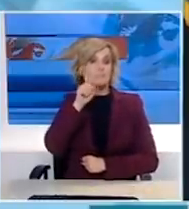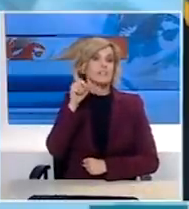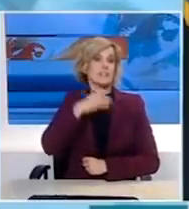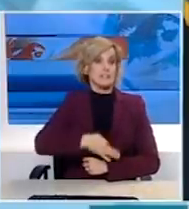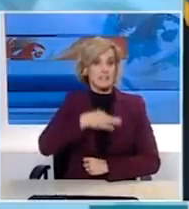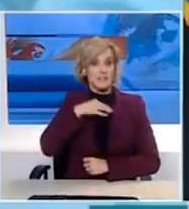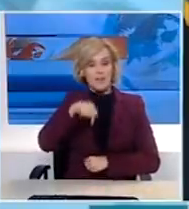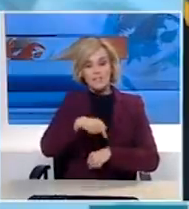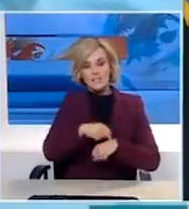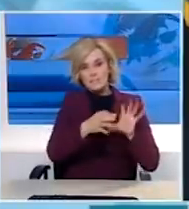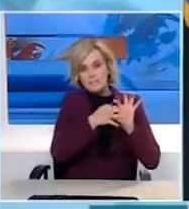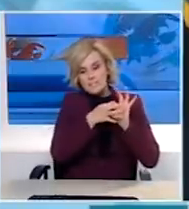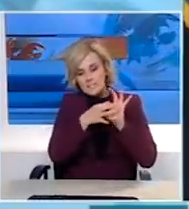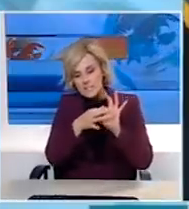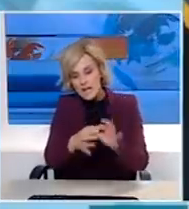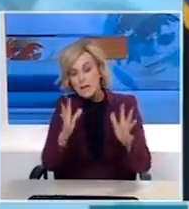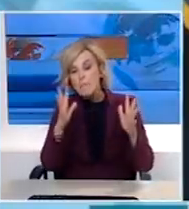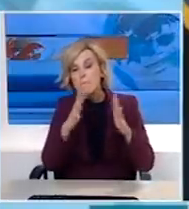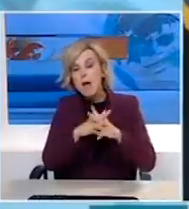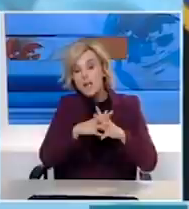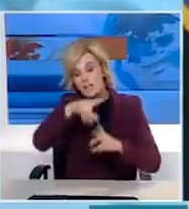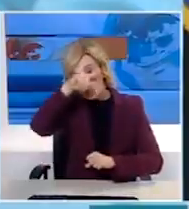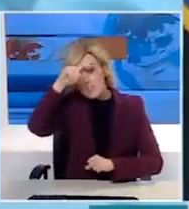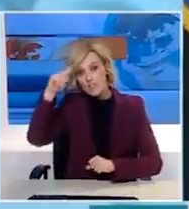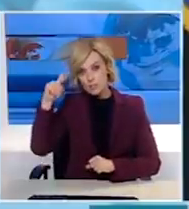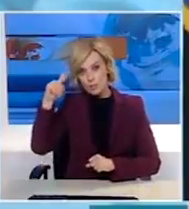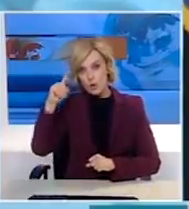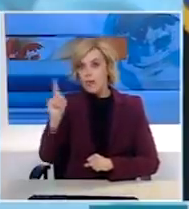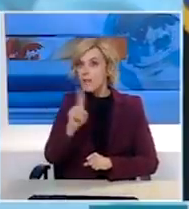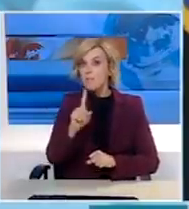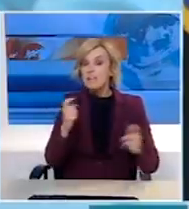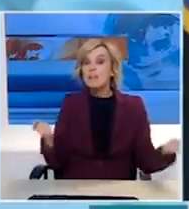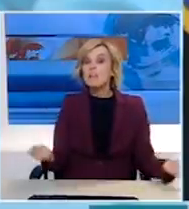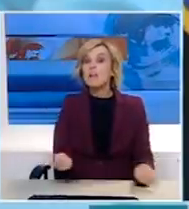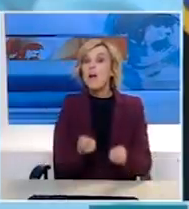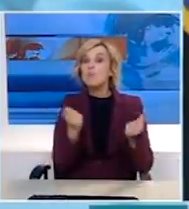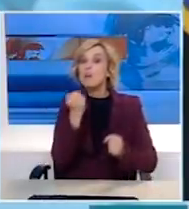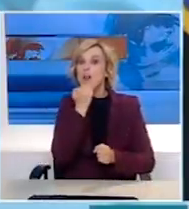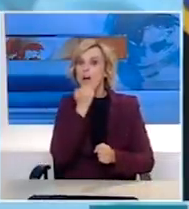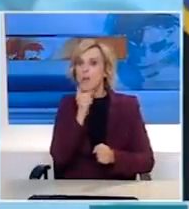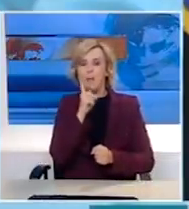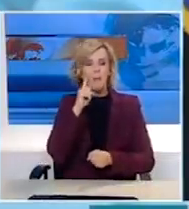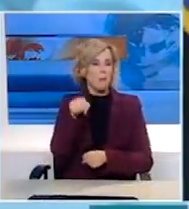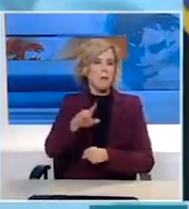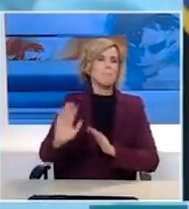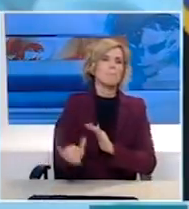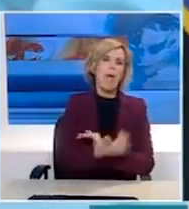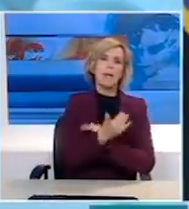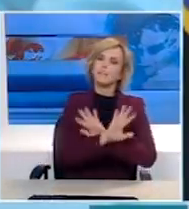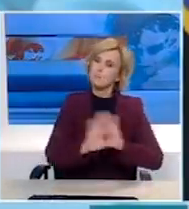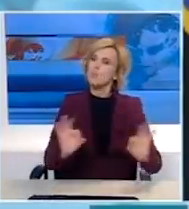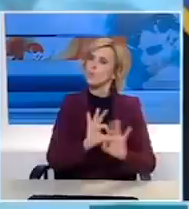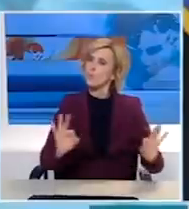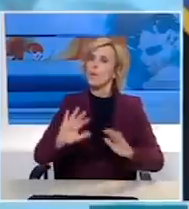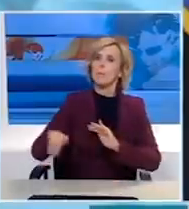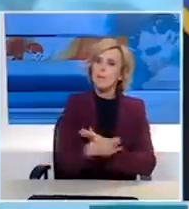που δίνουμε συνεχίζει να είναι δύσκολη. Και το χειρότερο λάθος που μπορούμε να κάνουμε είναι να υποτιμήσουμε τον εχθρό που αντιμετωπίζουμε. Γι' αυτό και είναι